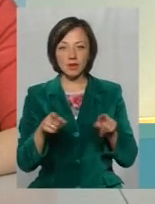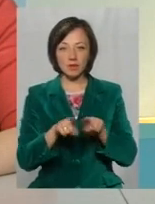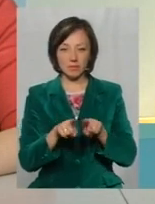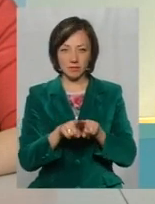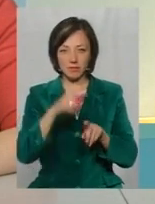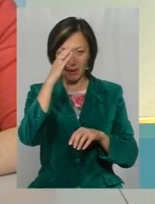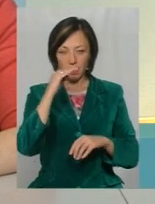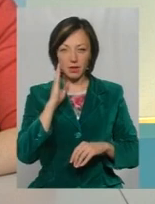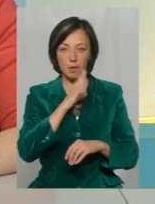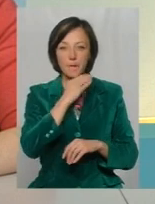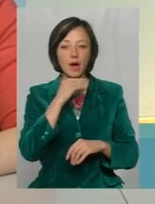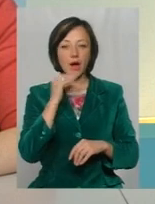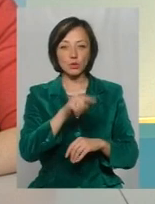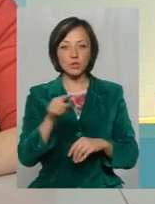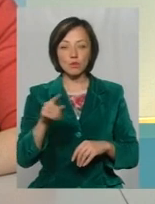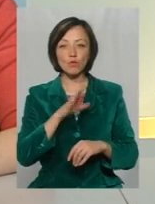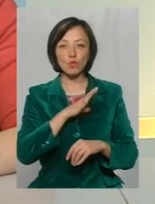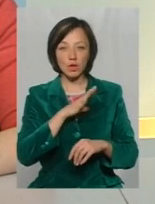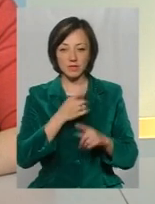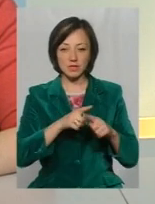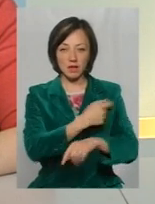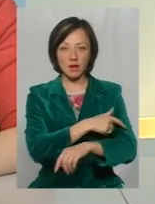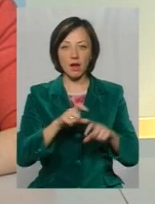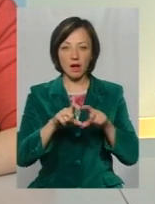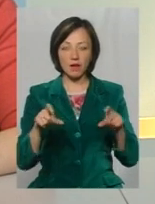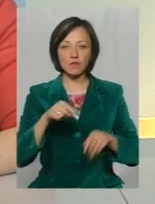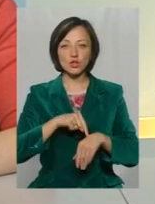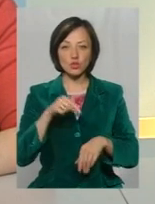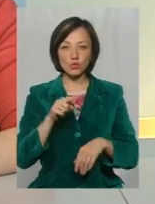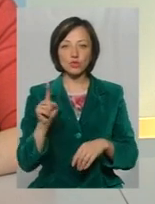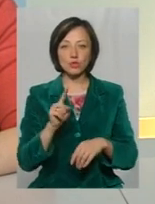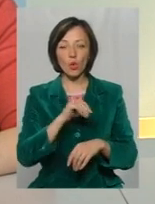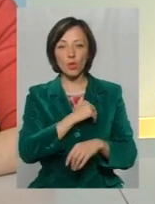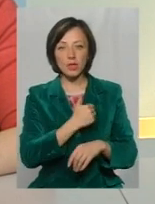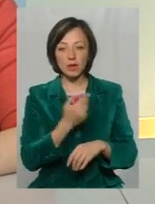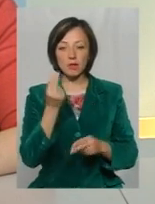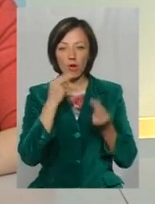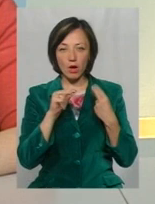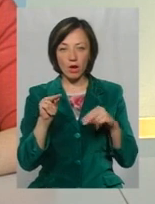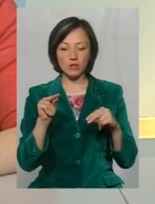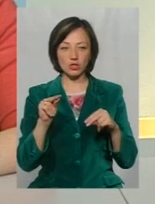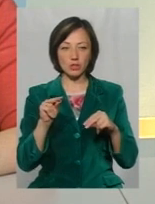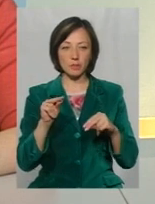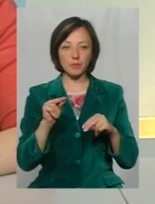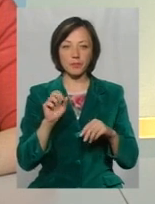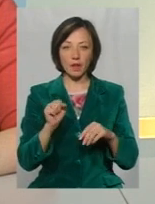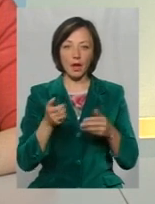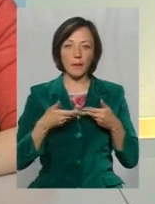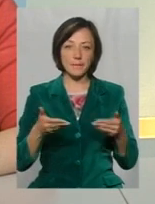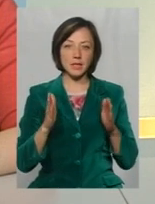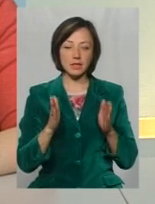батькам, не вистачає. Багато з них були там в тій лікарні, відчули, що би хотіли вони там покращити, а ми